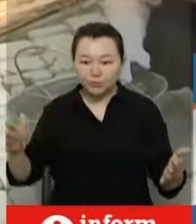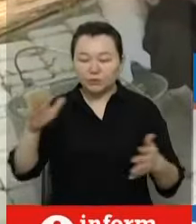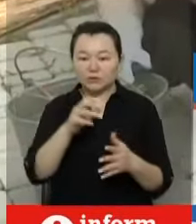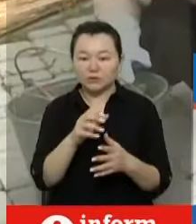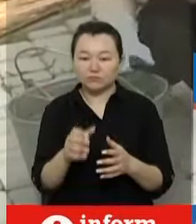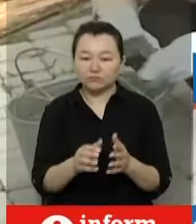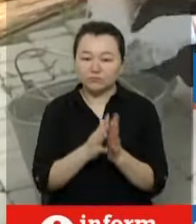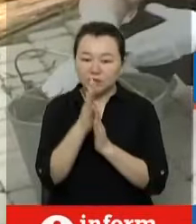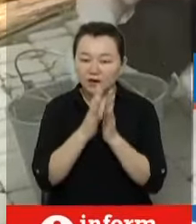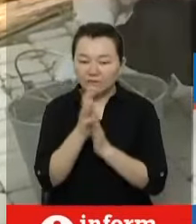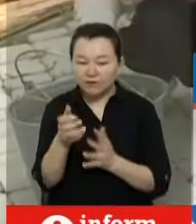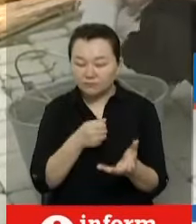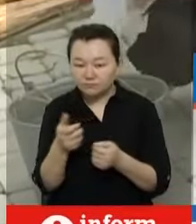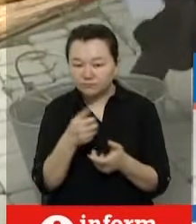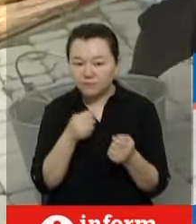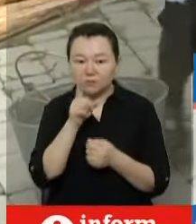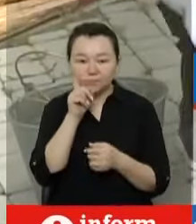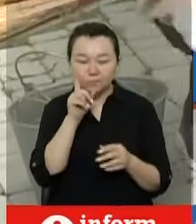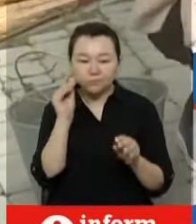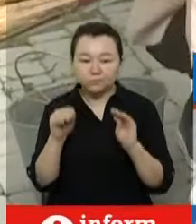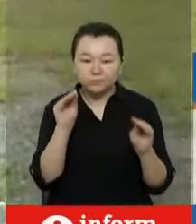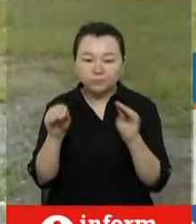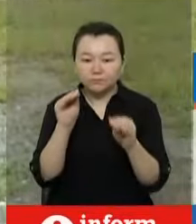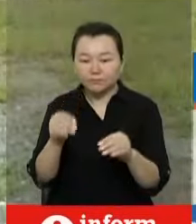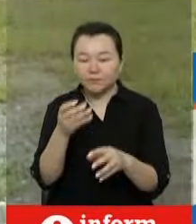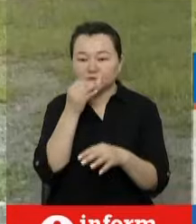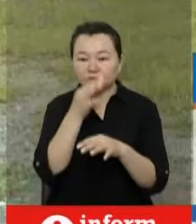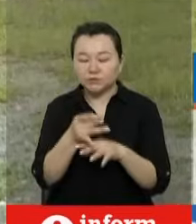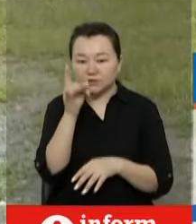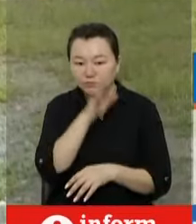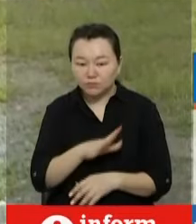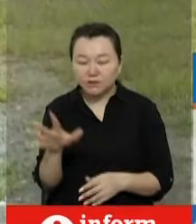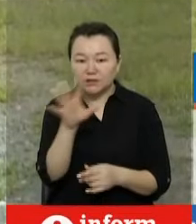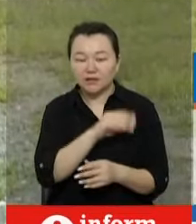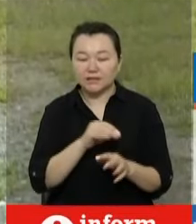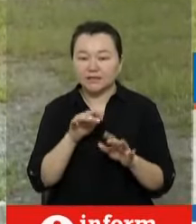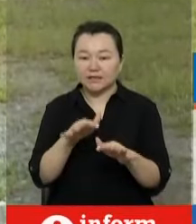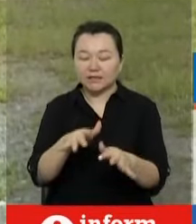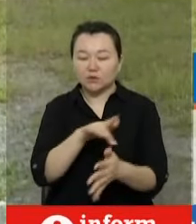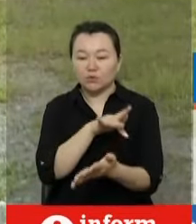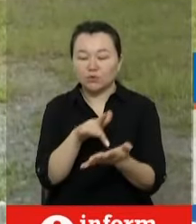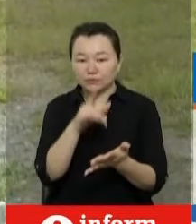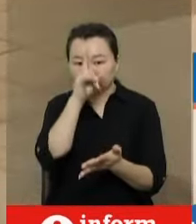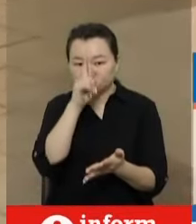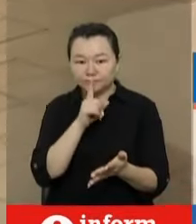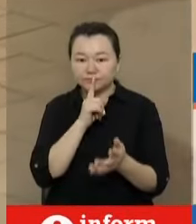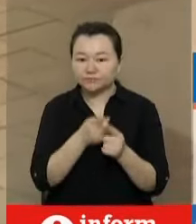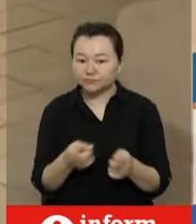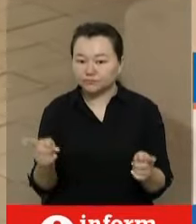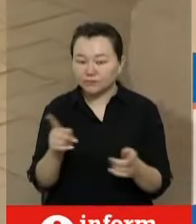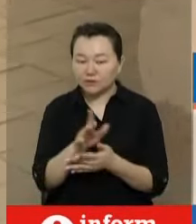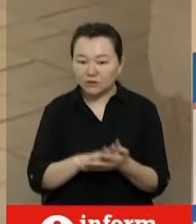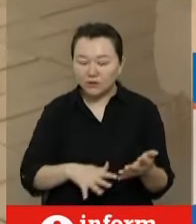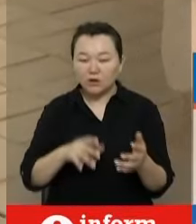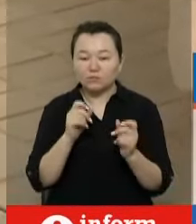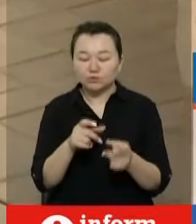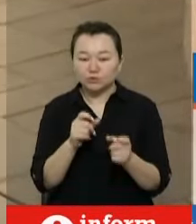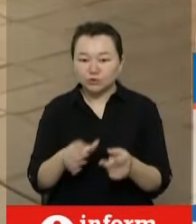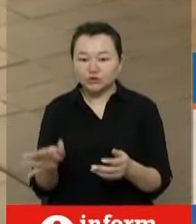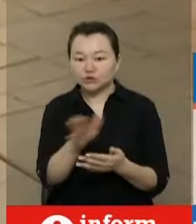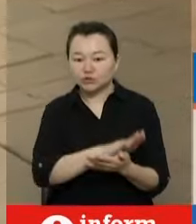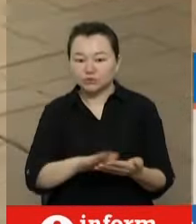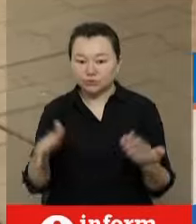жұлып, жан-жақты көгалдандырды. Айта кетейік, республикалық іс-шара қалада бір айға жалғасады. Қоқысты тазалап болған